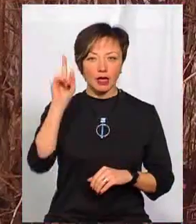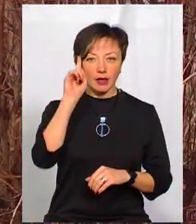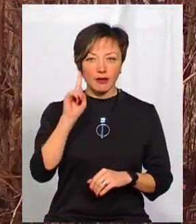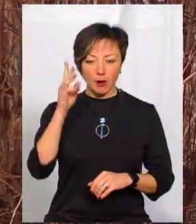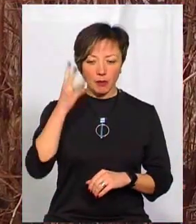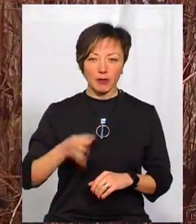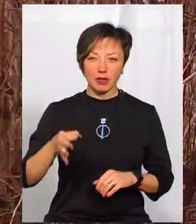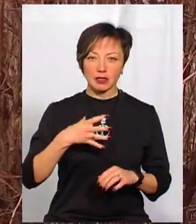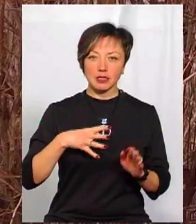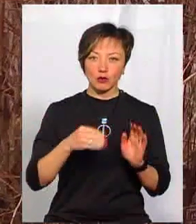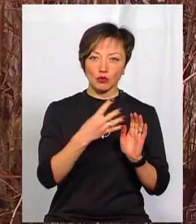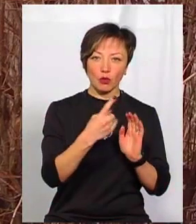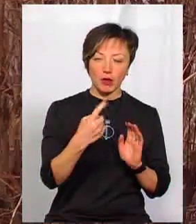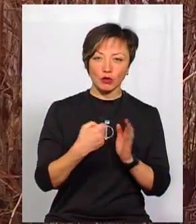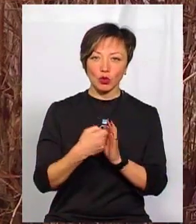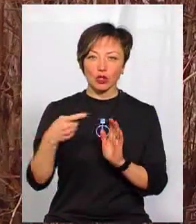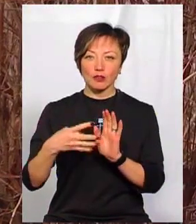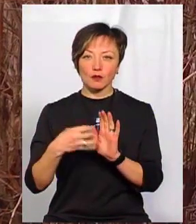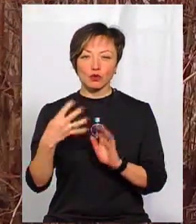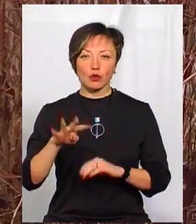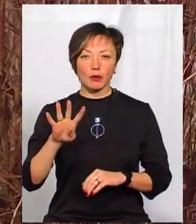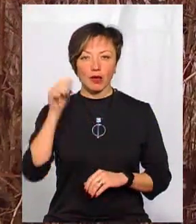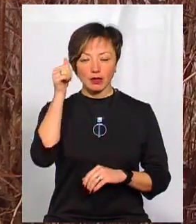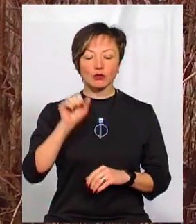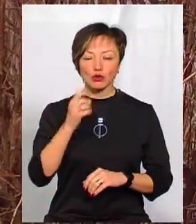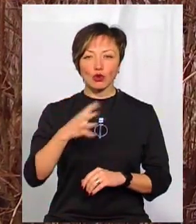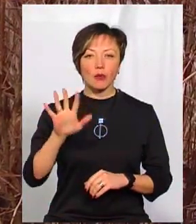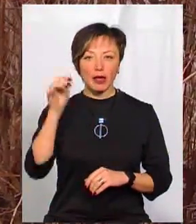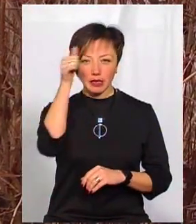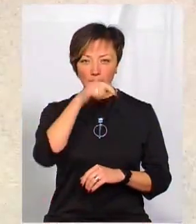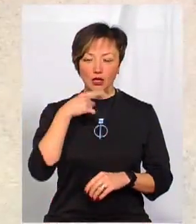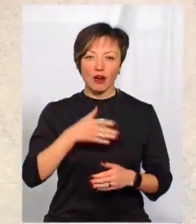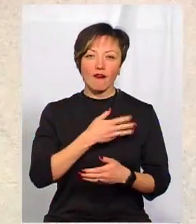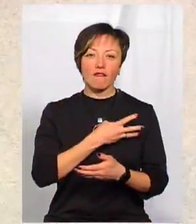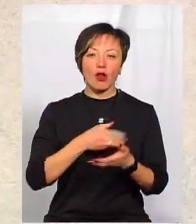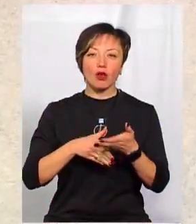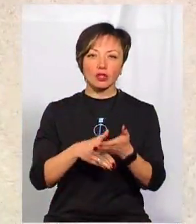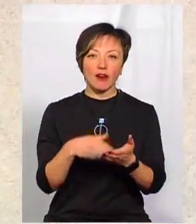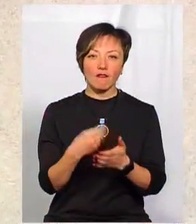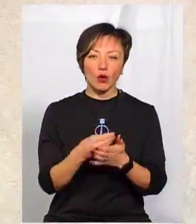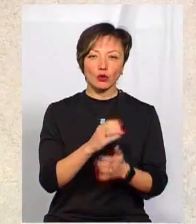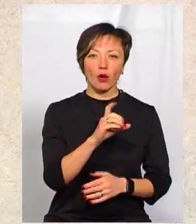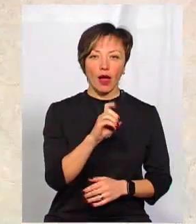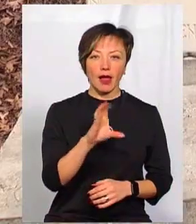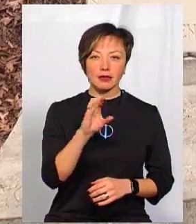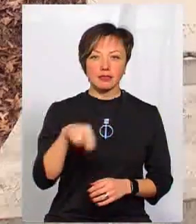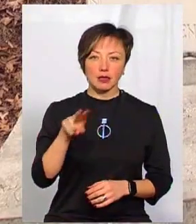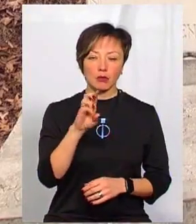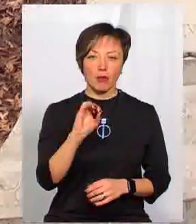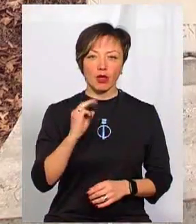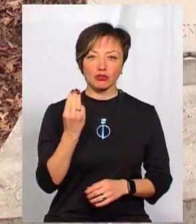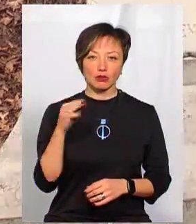період з 1941 по 1945 рік, каже волонтер фонду ХСДБШ Семен Мільман, в якого тут поховані родичі.